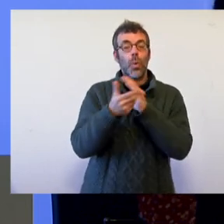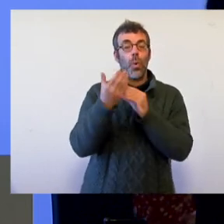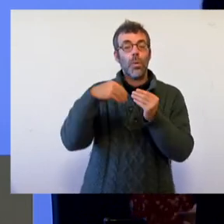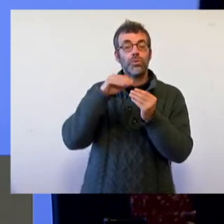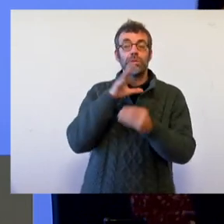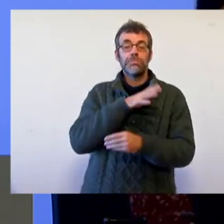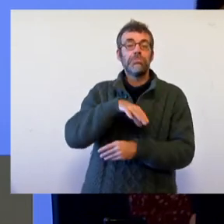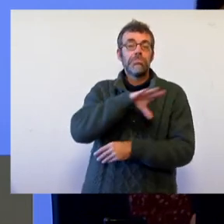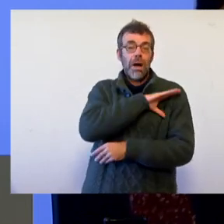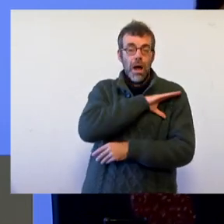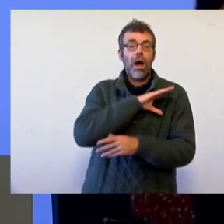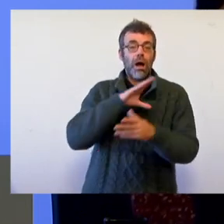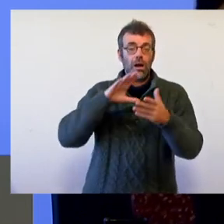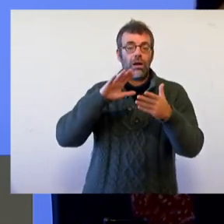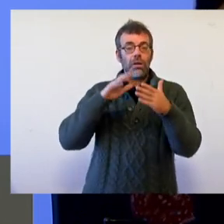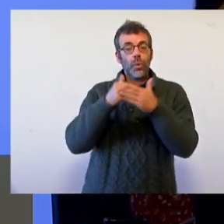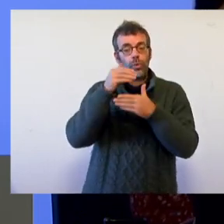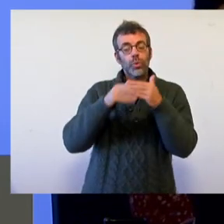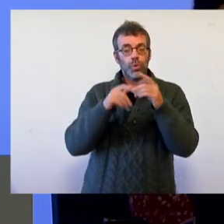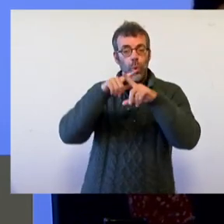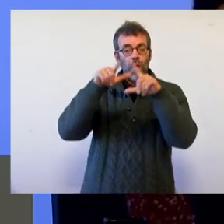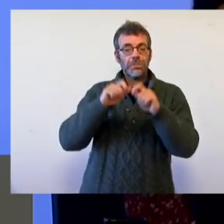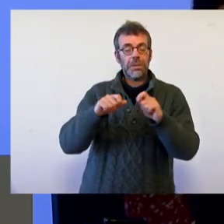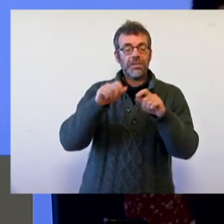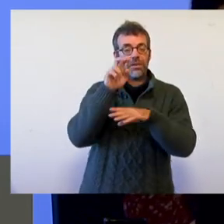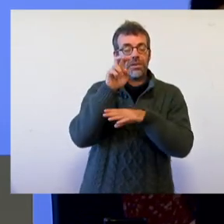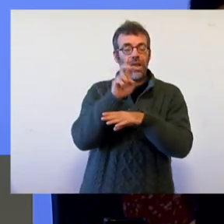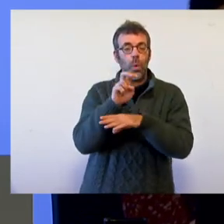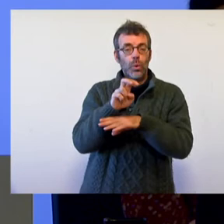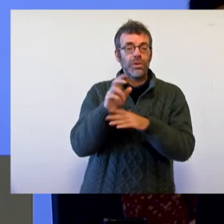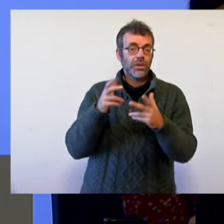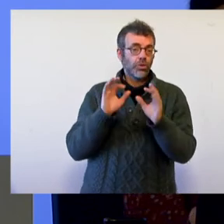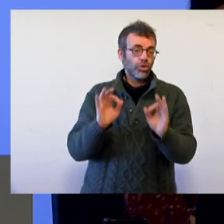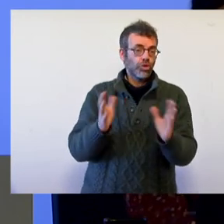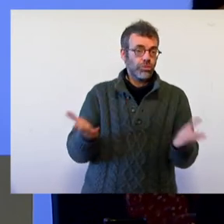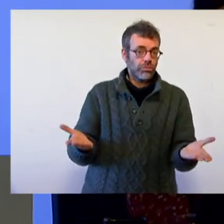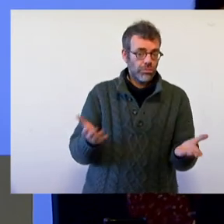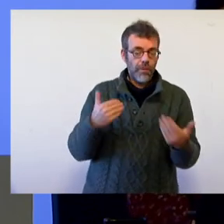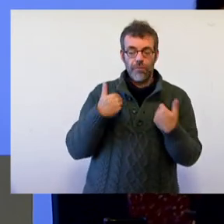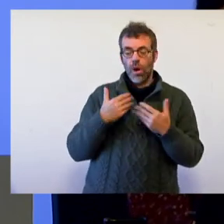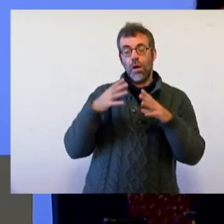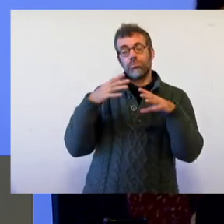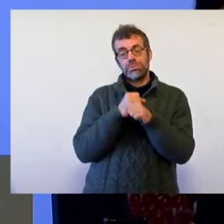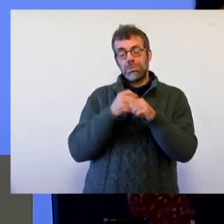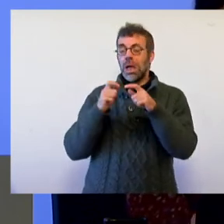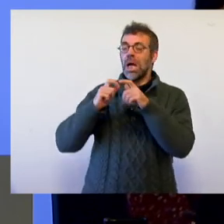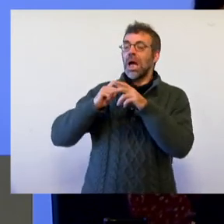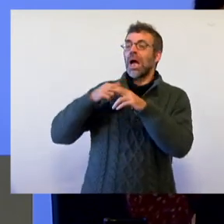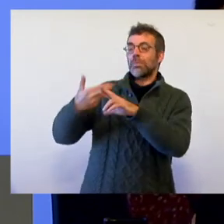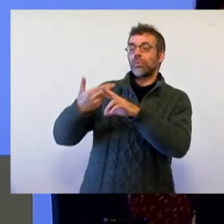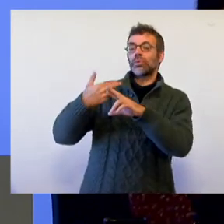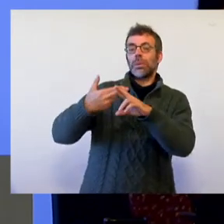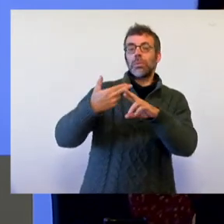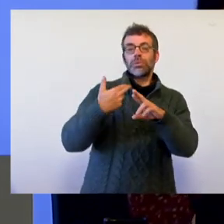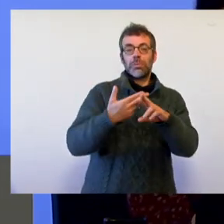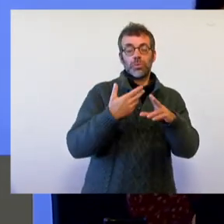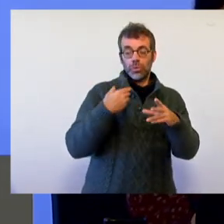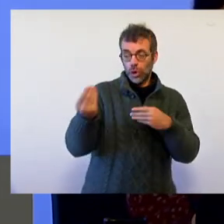Voilà. Alors, voilà quelques réponses que je pouvais apporter aux uns et aux